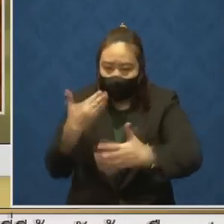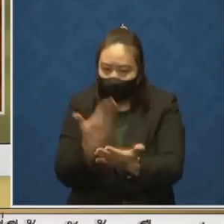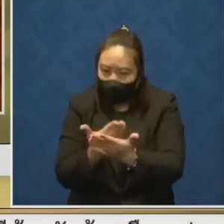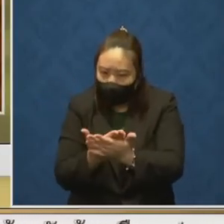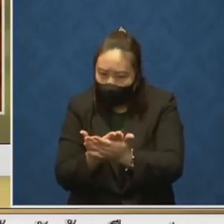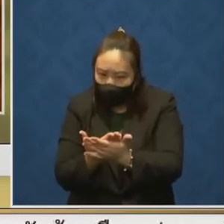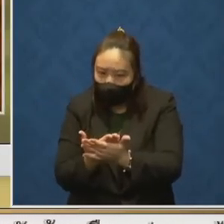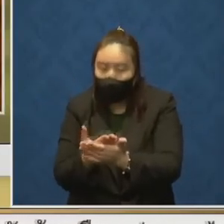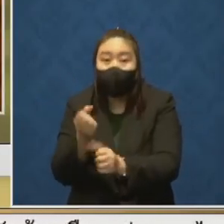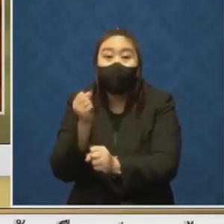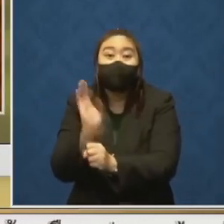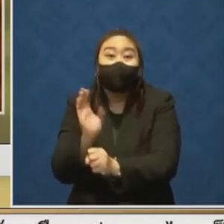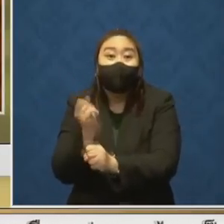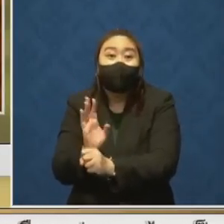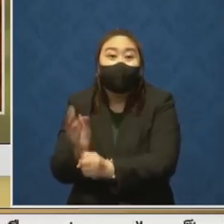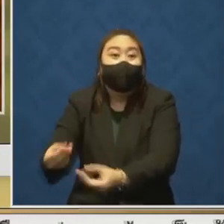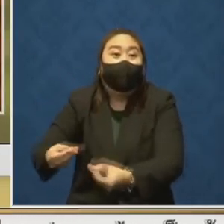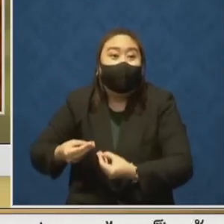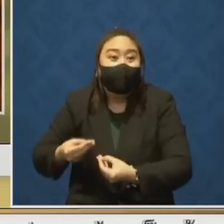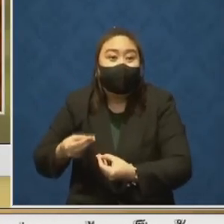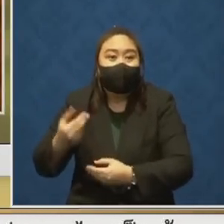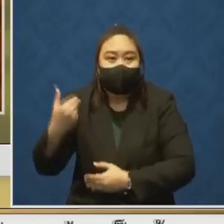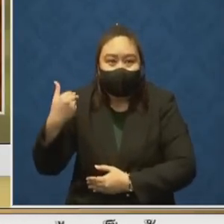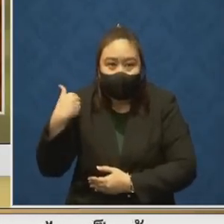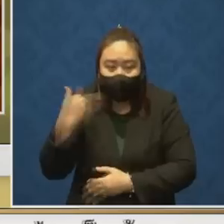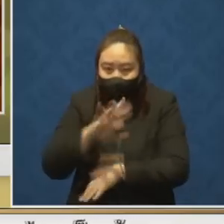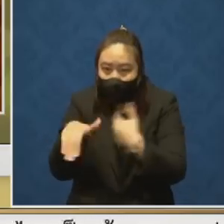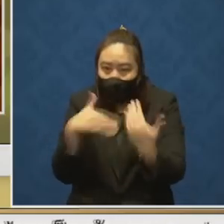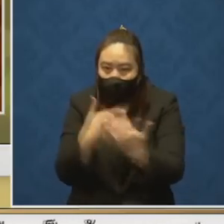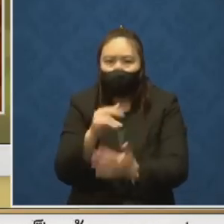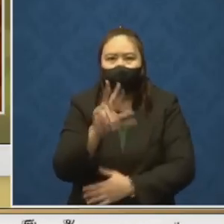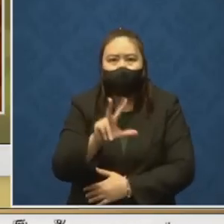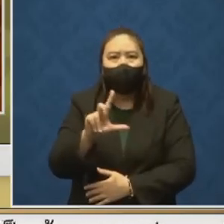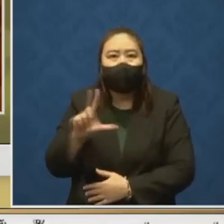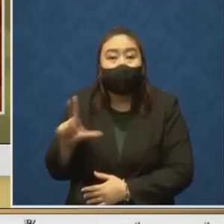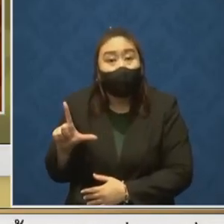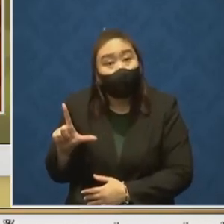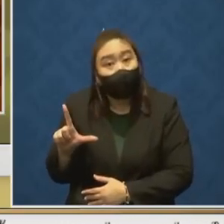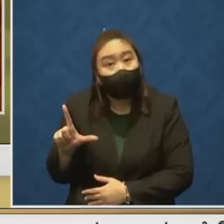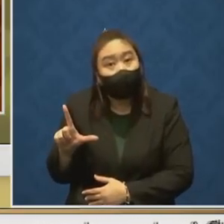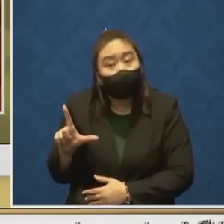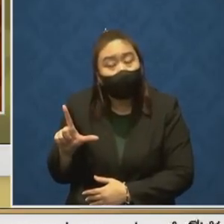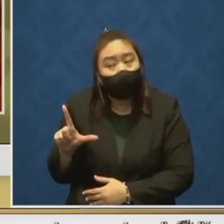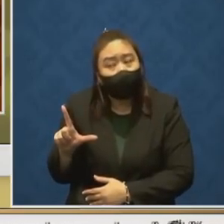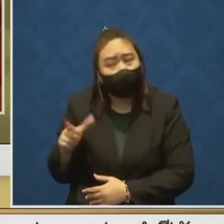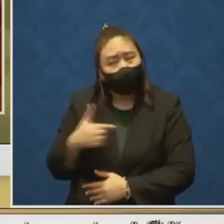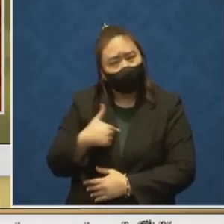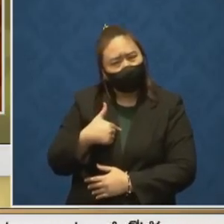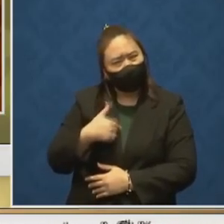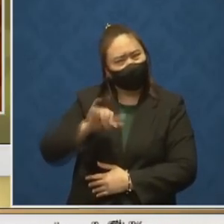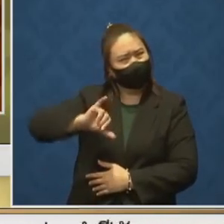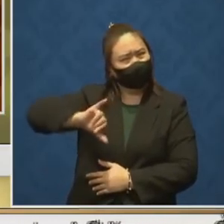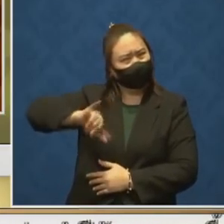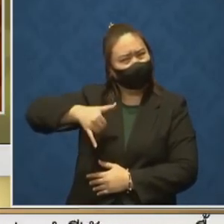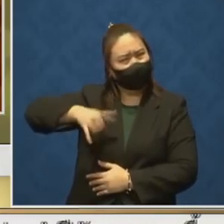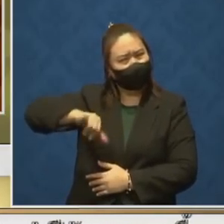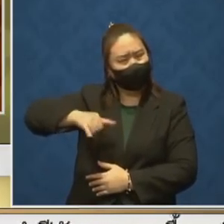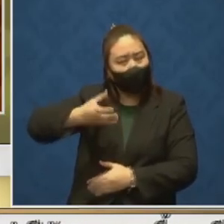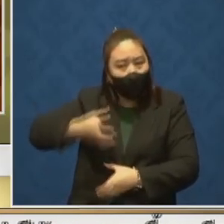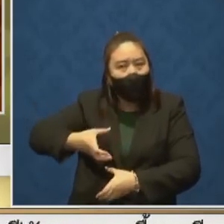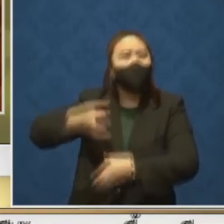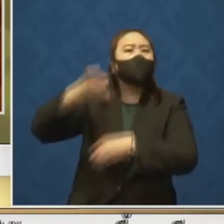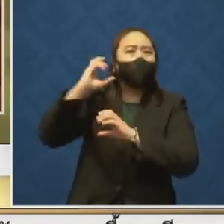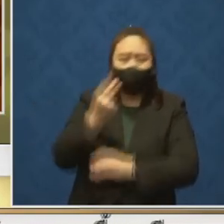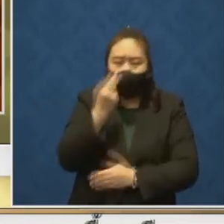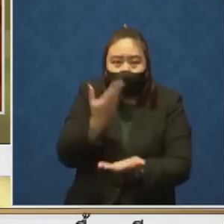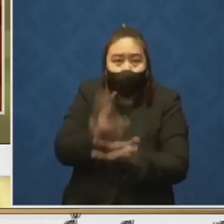ากเอาไว้ค่ะมยอดทงสิ้น 3 ล้านกวาบาทดฉันไม่แน่ใจดฉันย้อนกับไปดูงบการเงินของกองทะบก